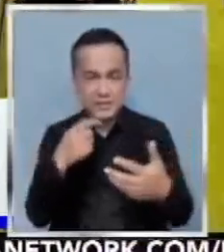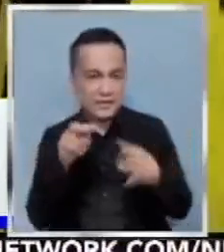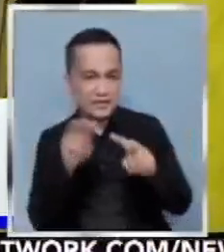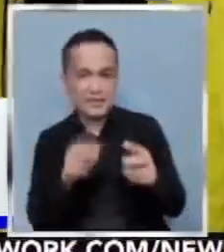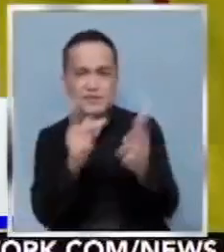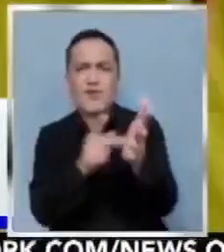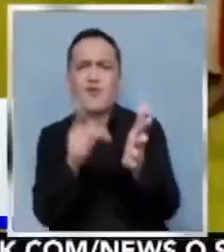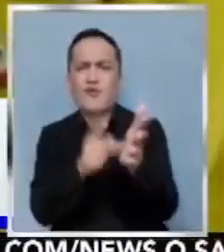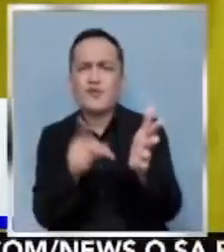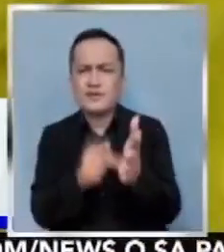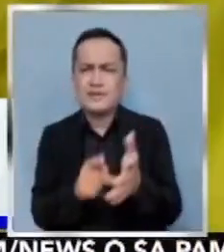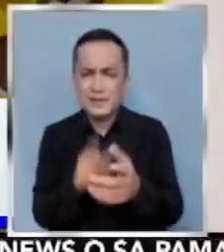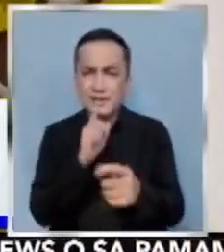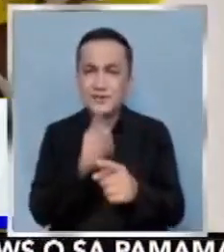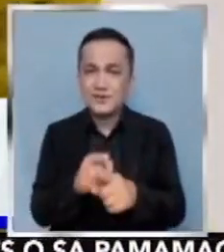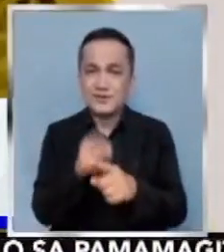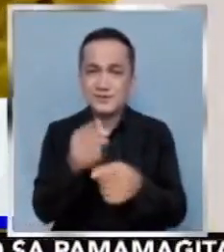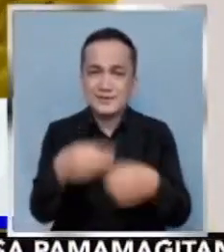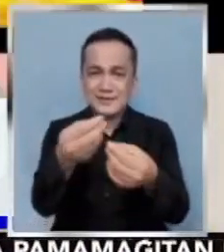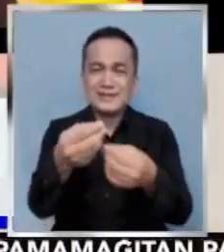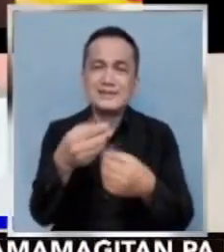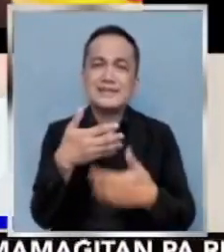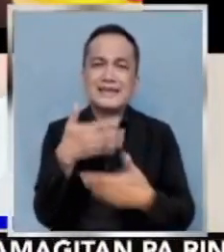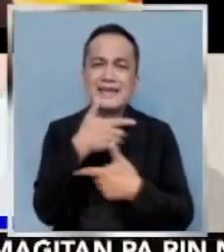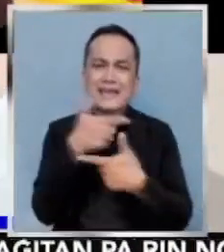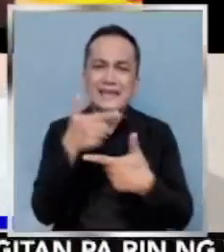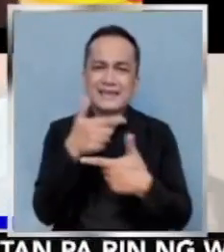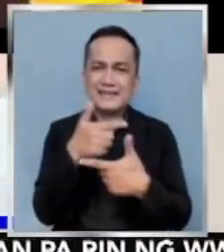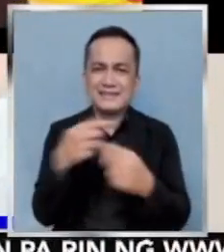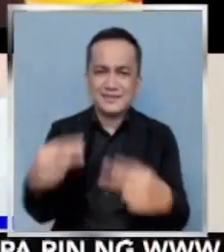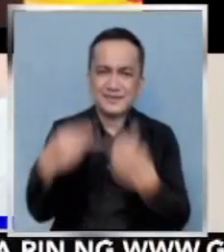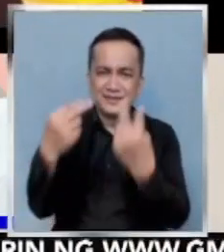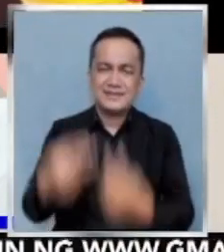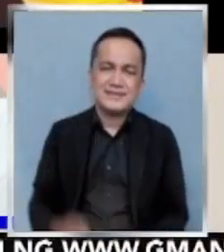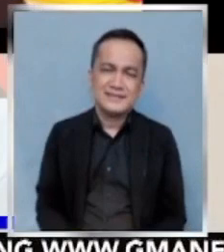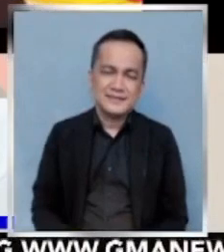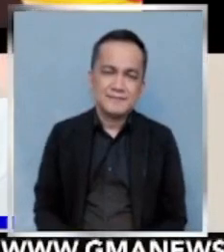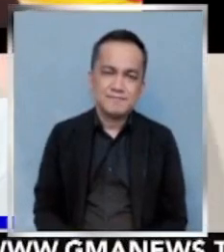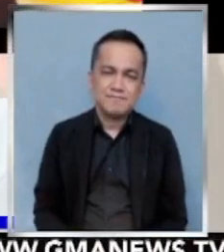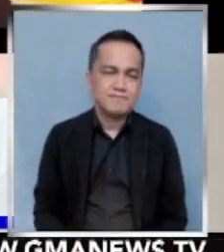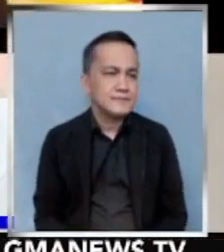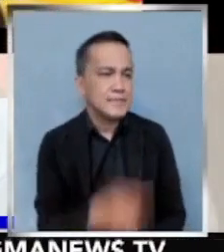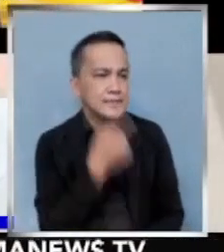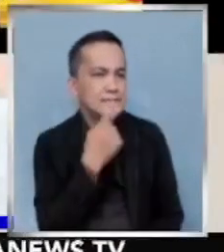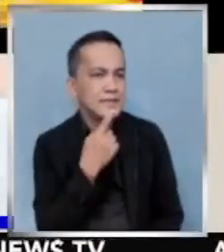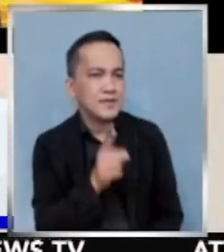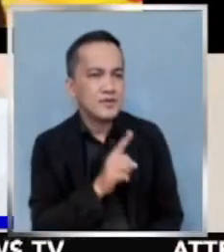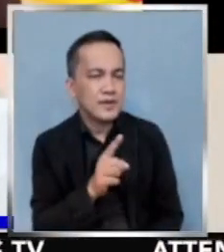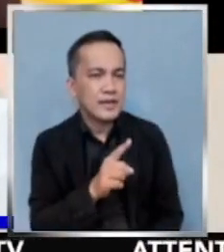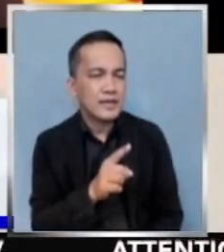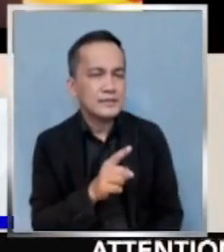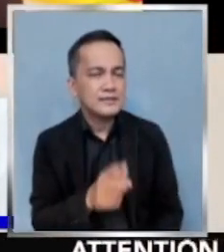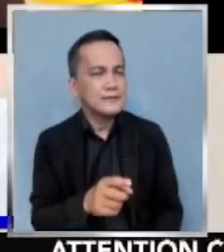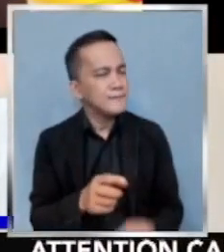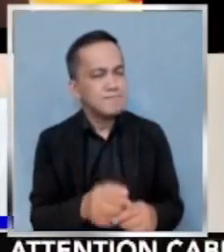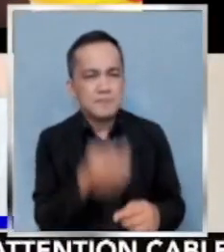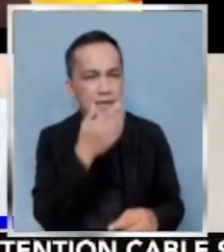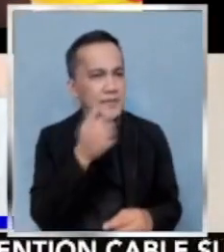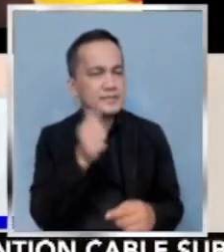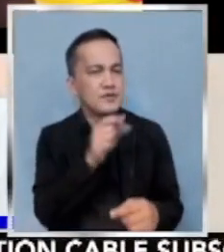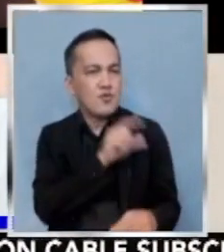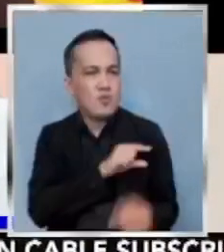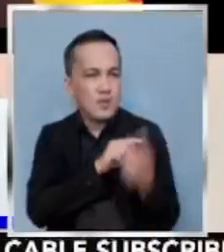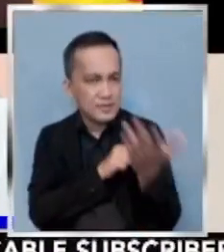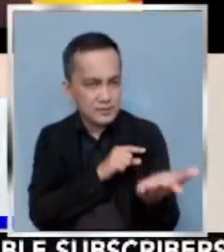tiyak magpapahalakak sa mga manonood. Ano sa tingin niyo yung pinakamatinding quality niyo para maging angat